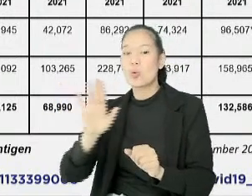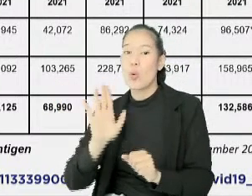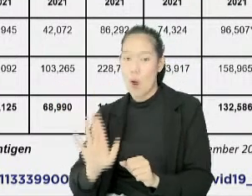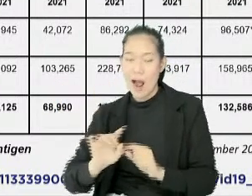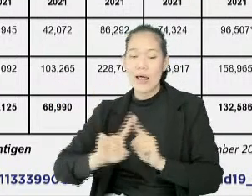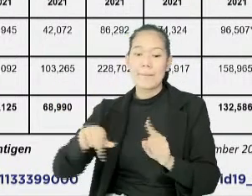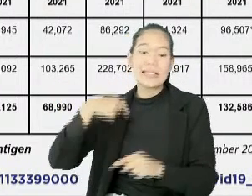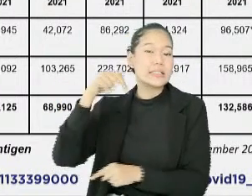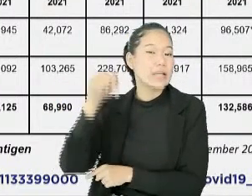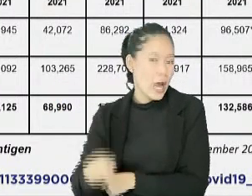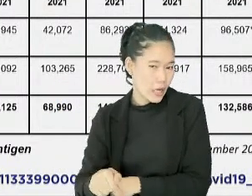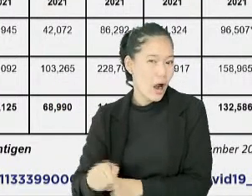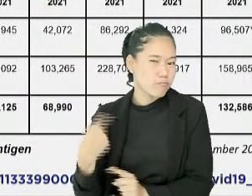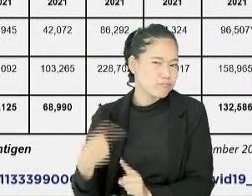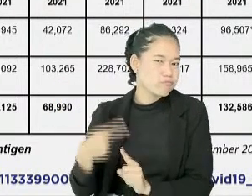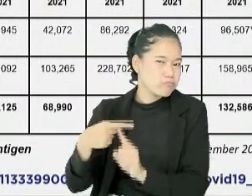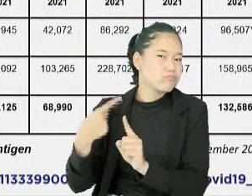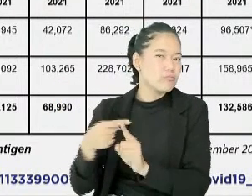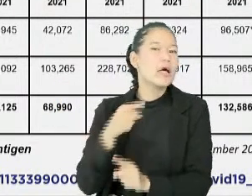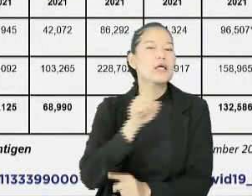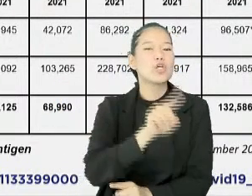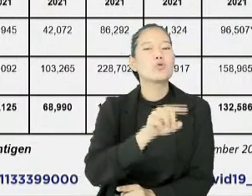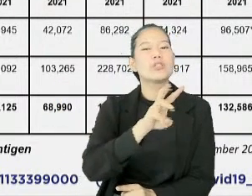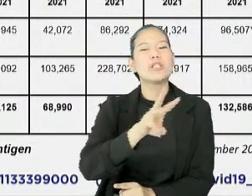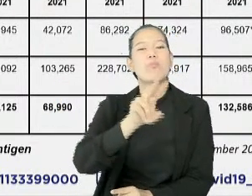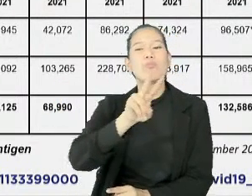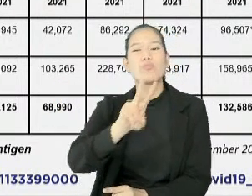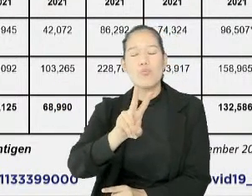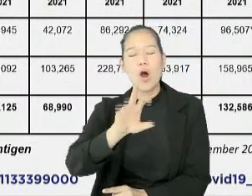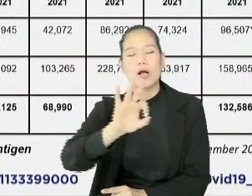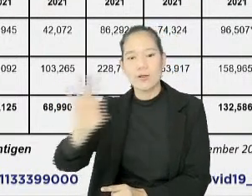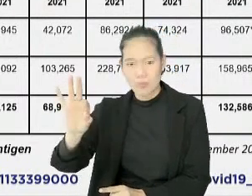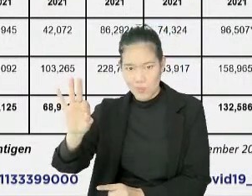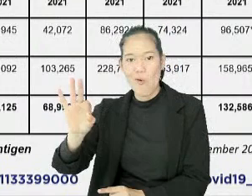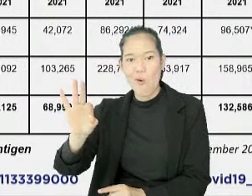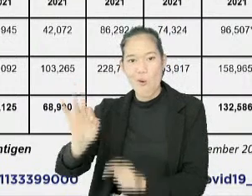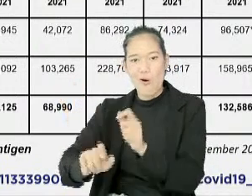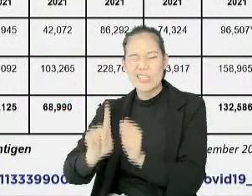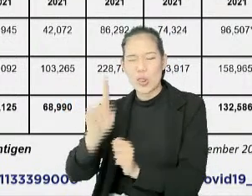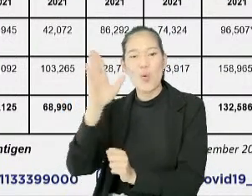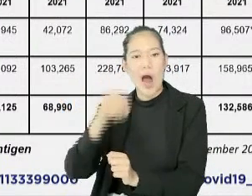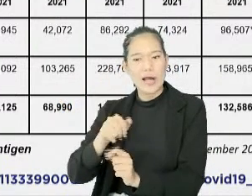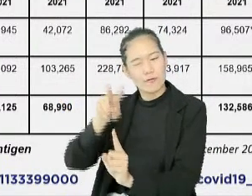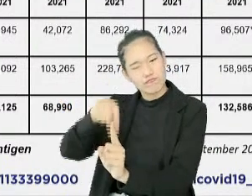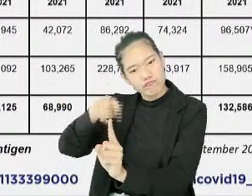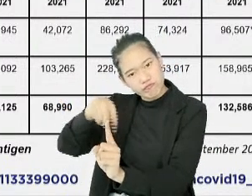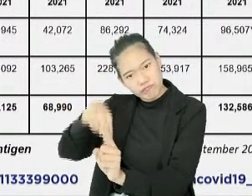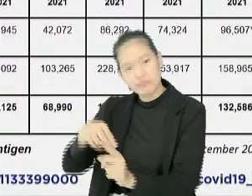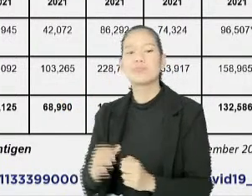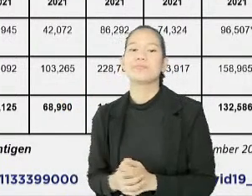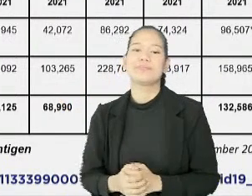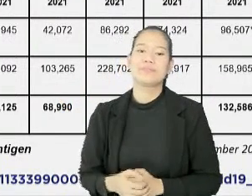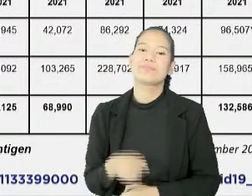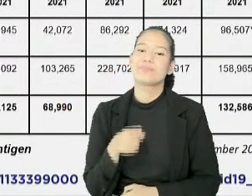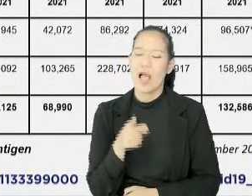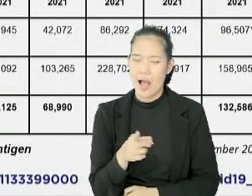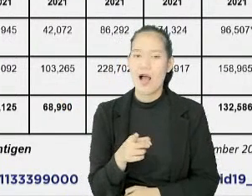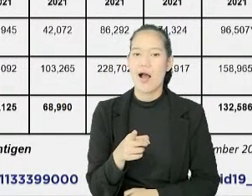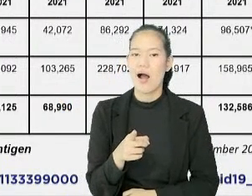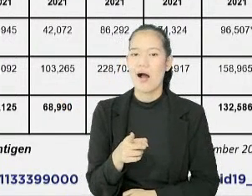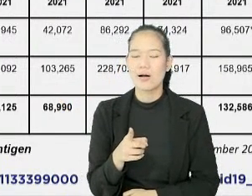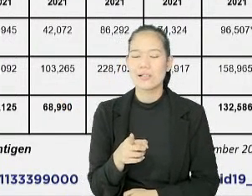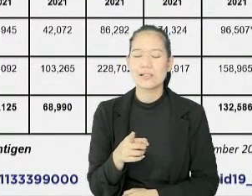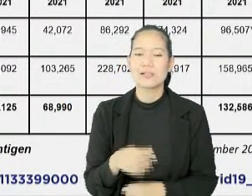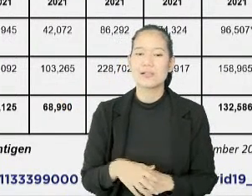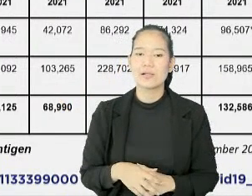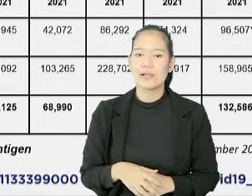saat ini sudah naik diangkat 132.000 orang diperiksa dalam satu hari Nah ini yang